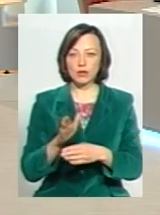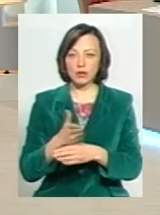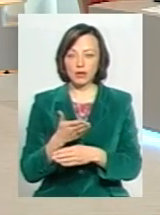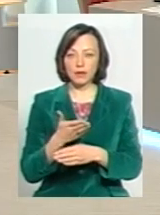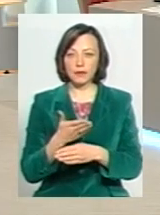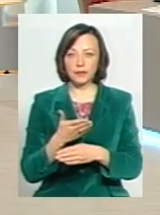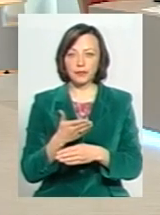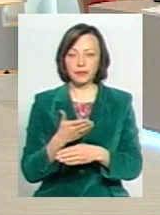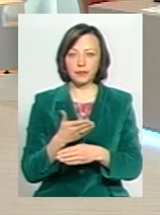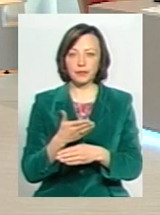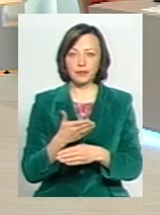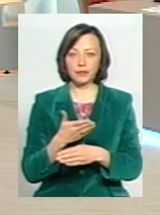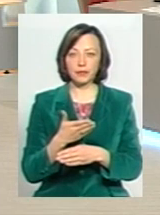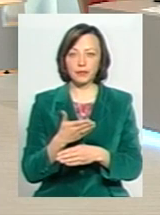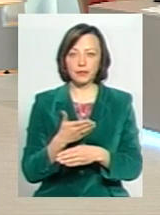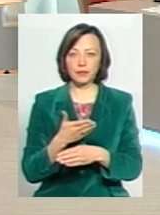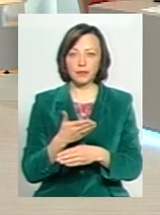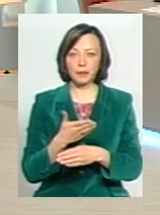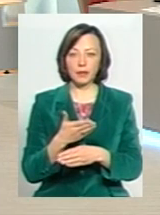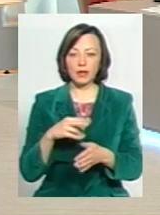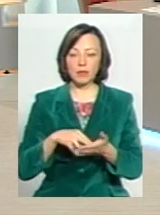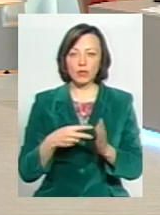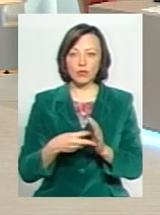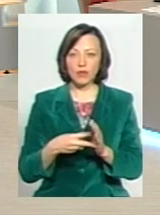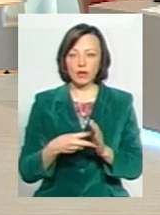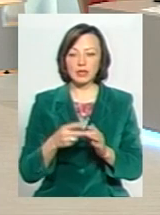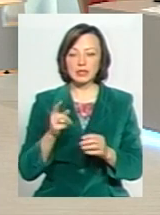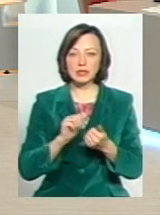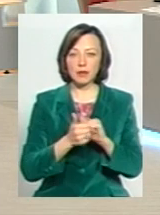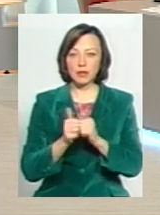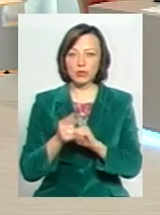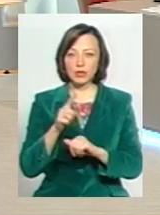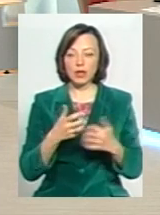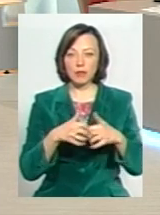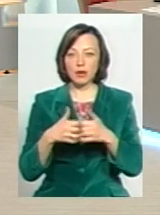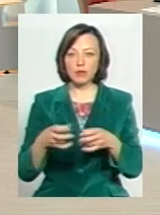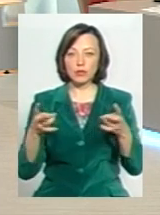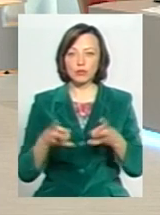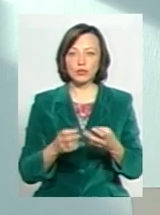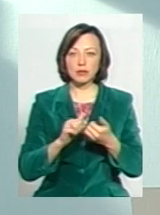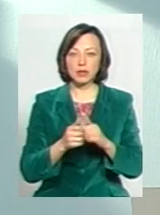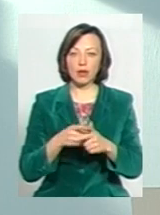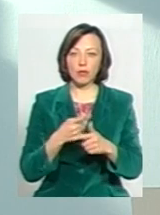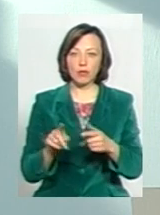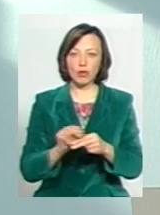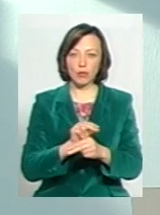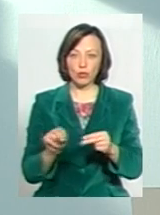капітальні ремонти, ми спланували на заміну саме тих агрегатів, які потребують там заміни або